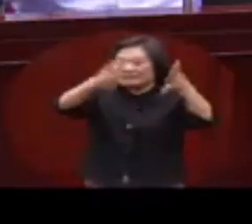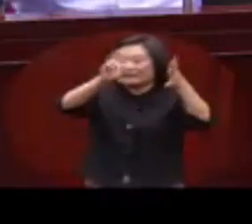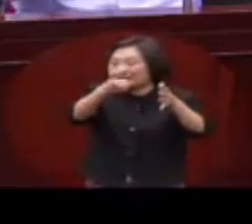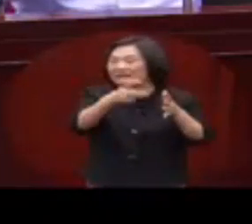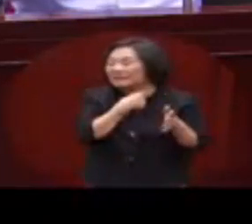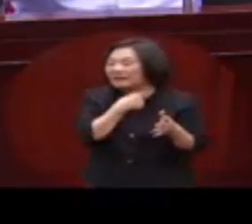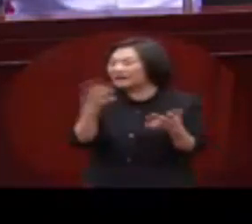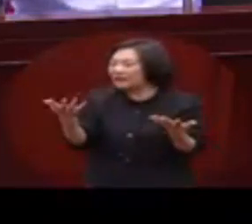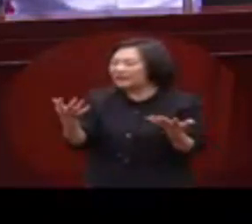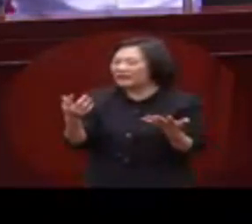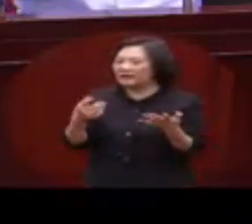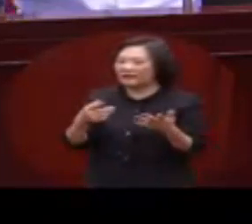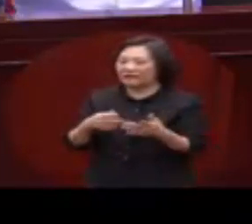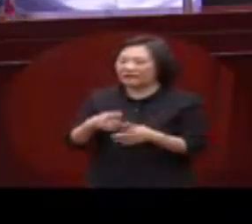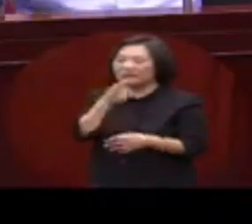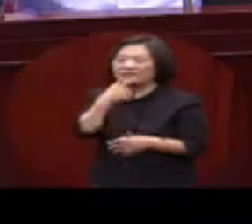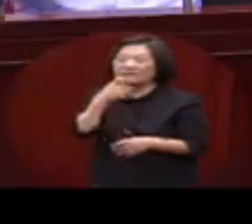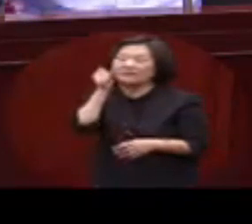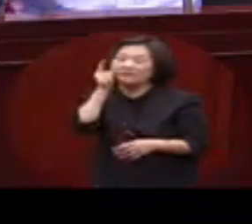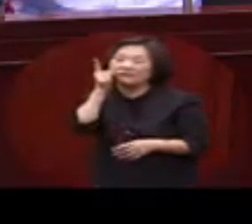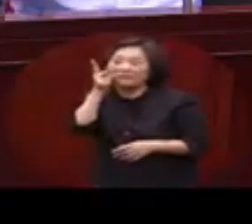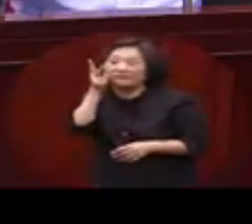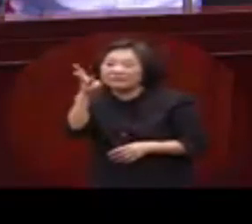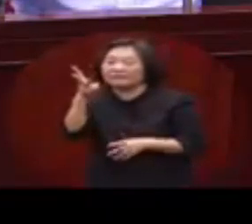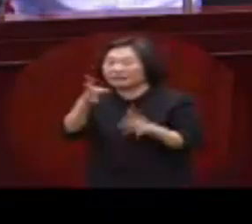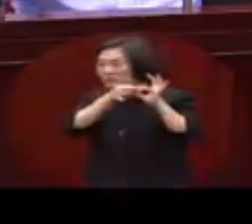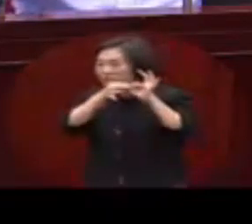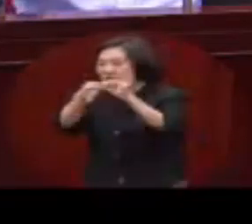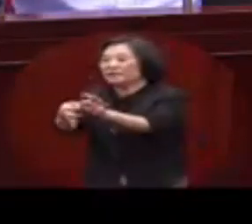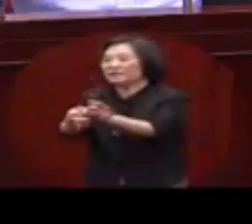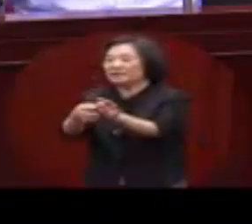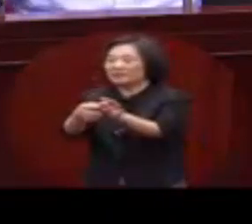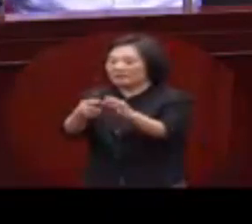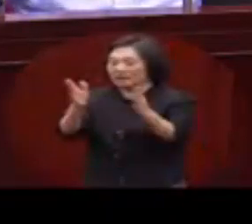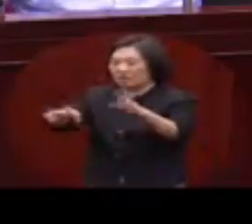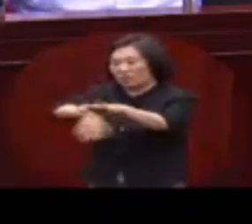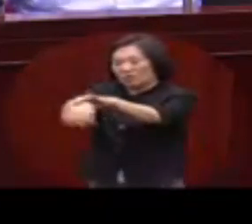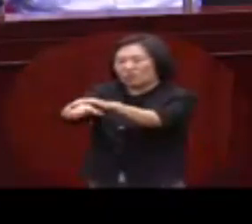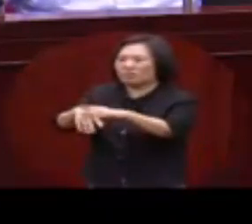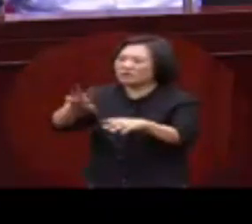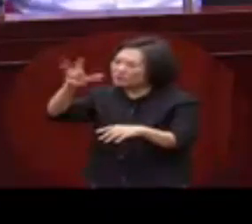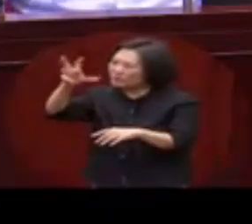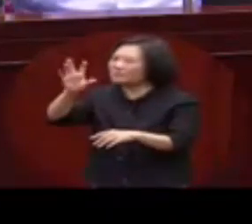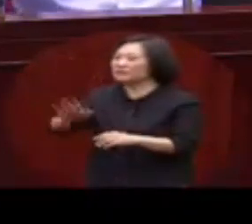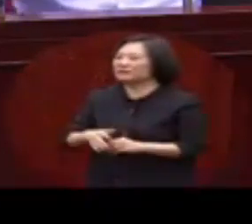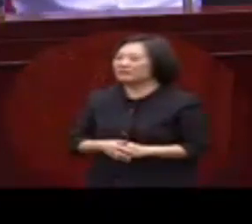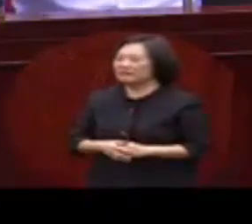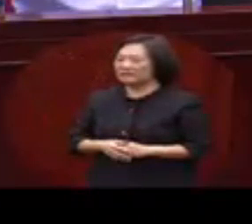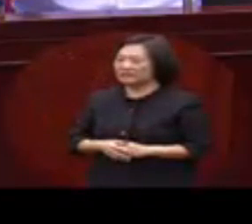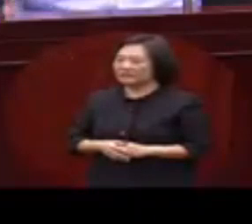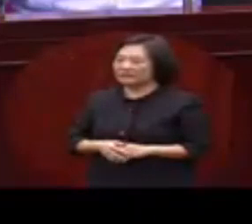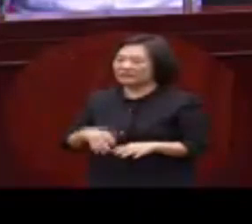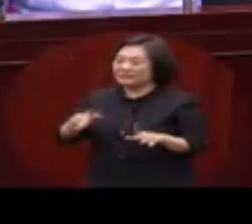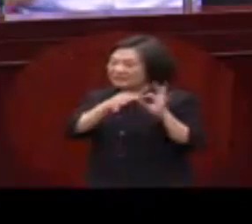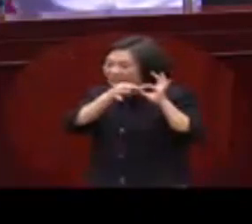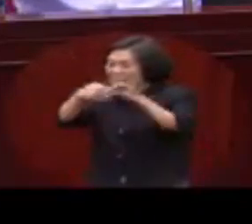前超过三十全台湾啊，超过3个月没有住人的房子有八十万户，连续